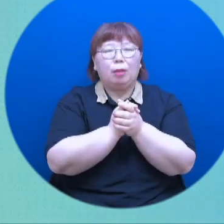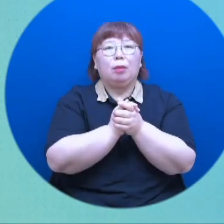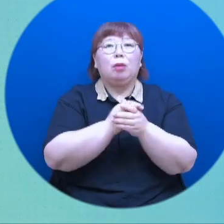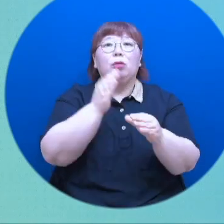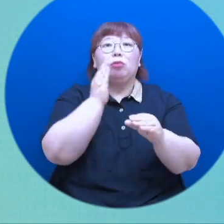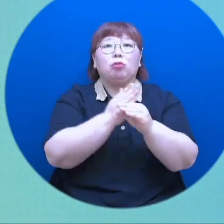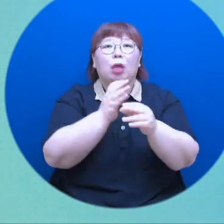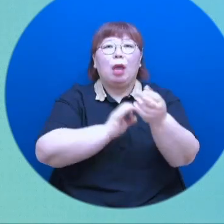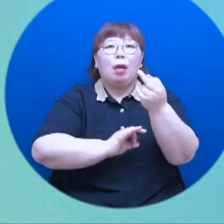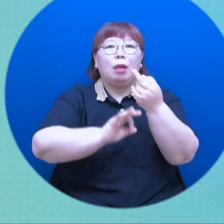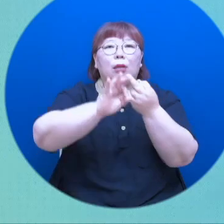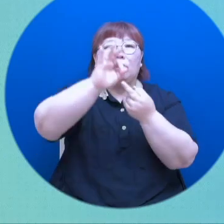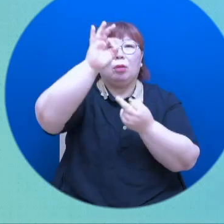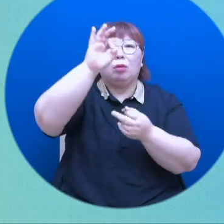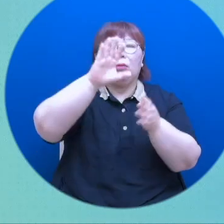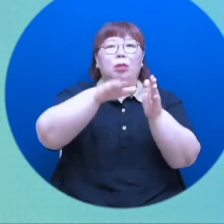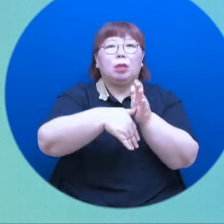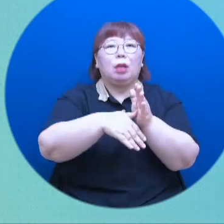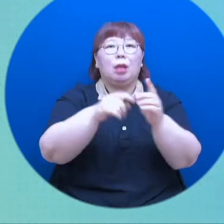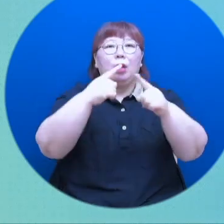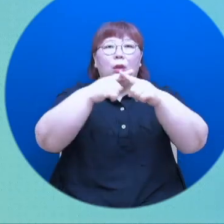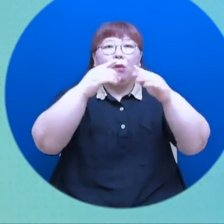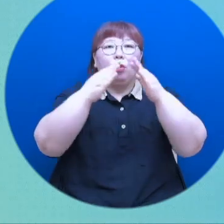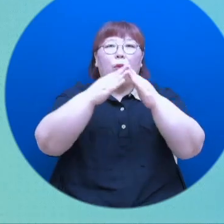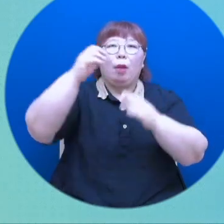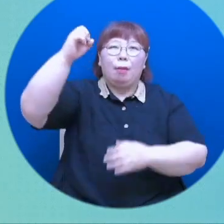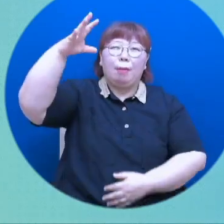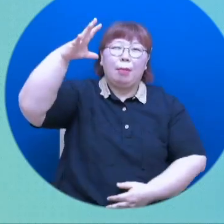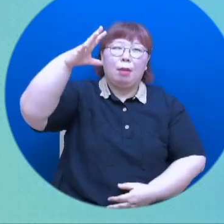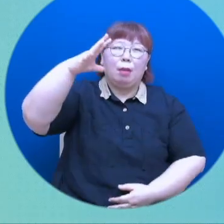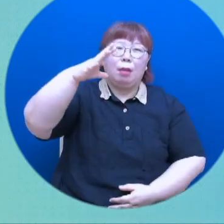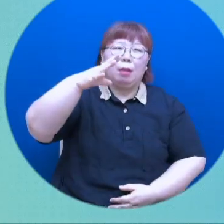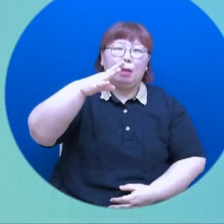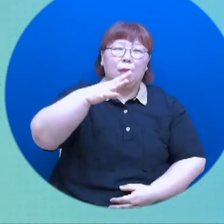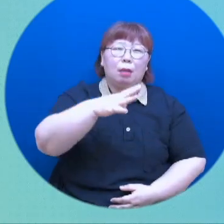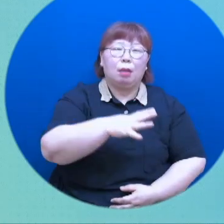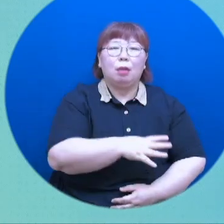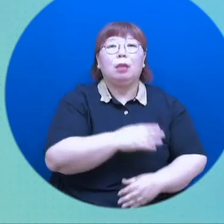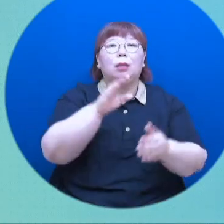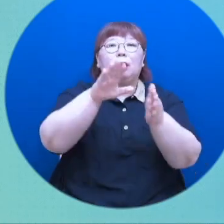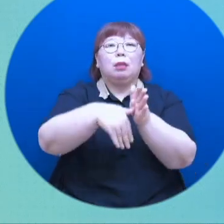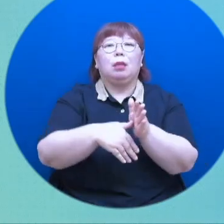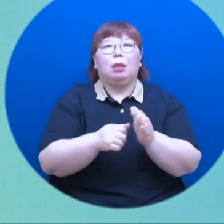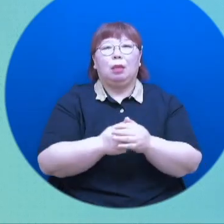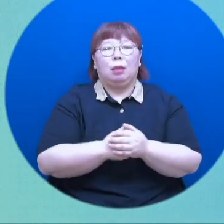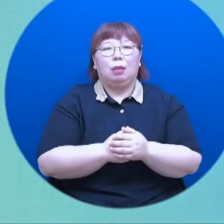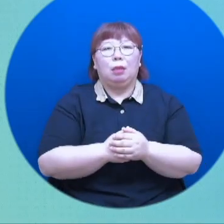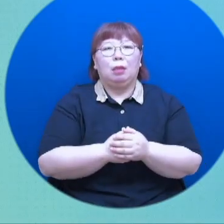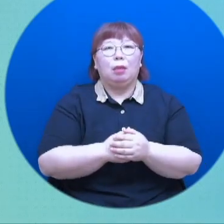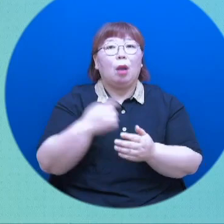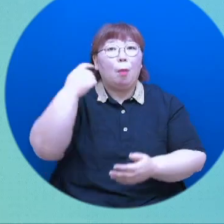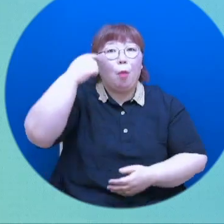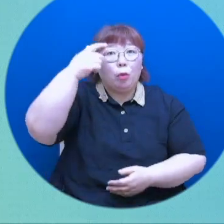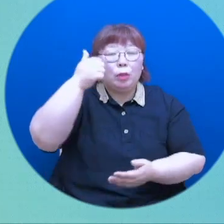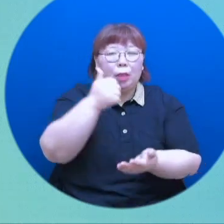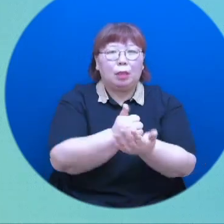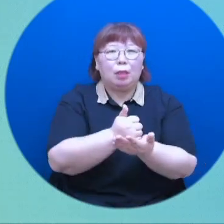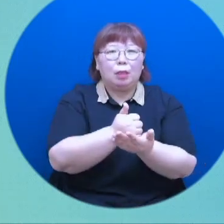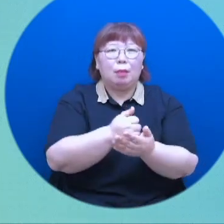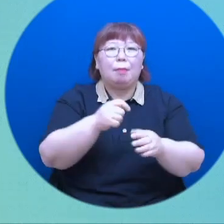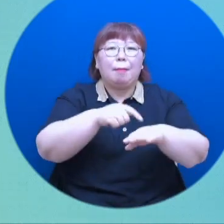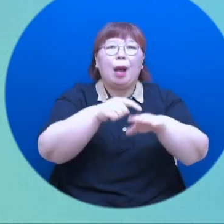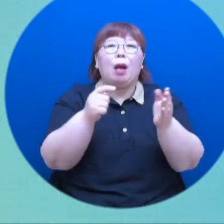해가 떠오르면서 교회당 안에 햇빛이 쫙 몰려들어요. 그때 목사님